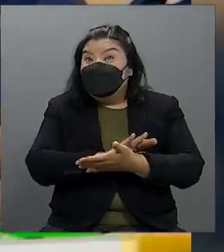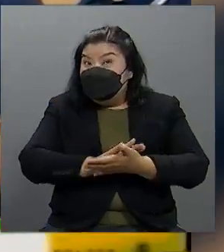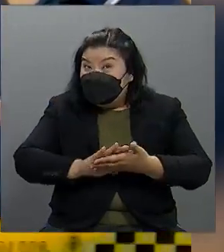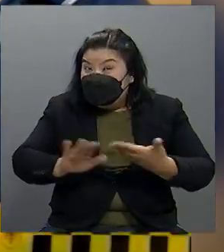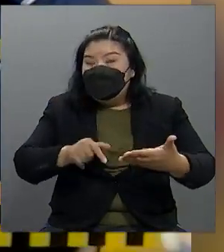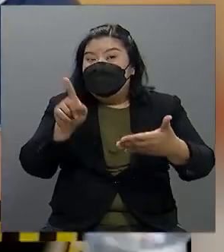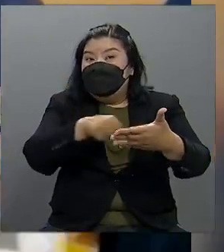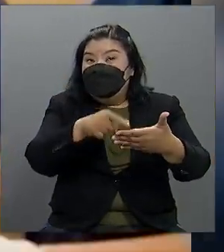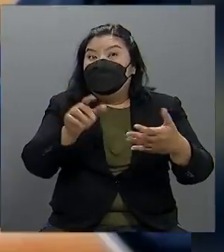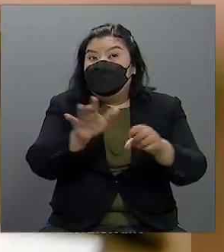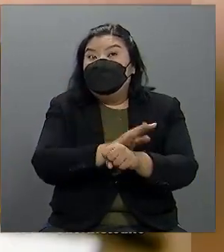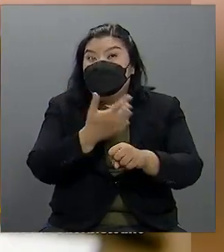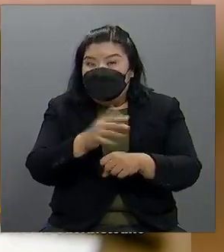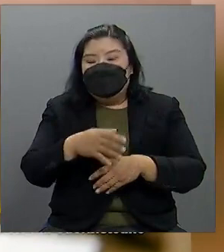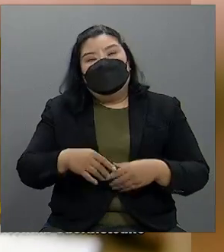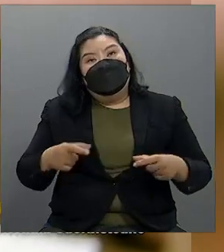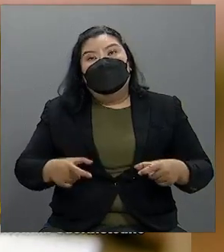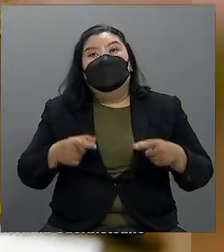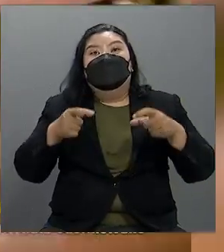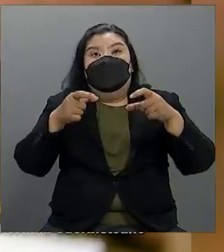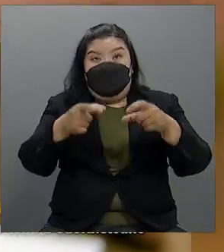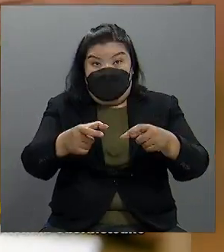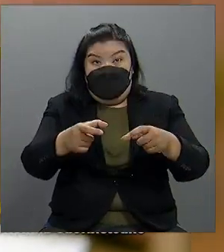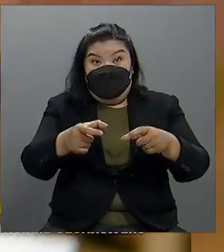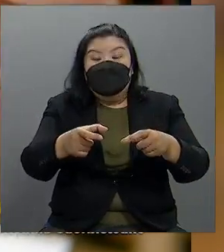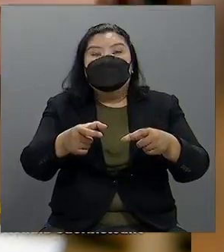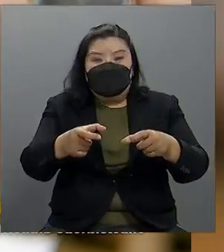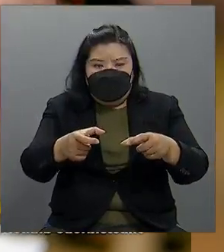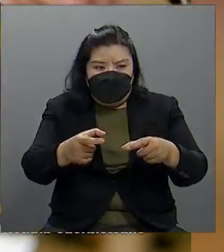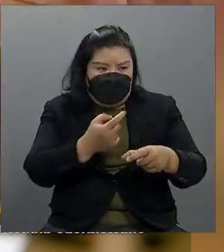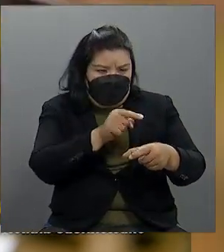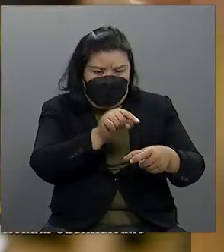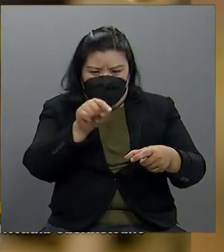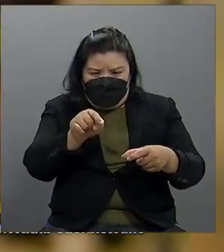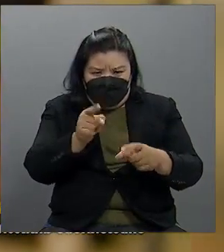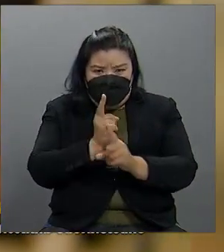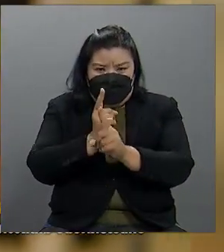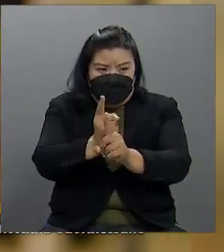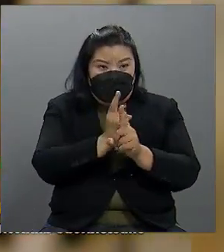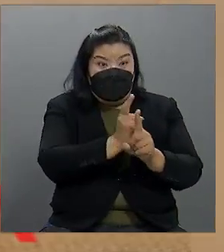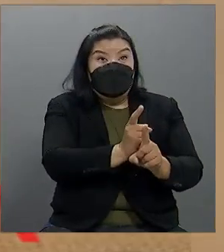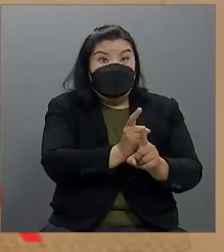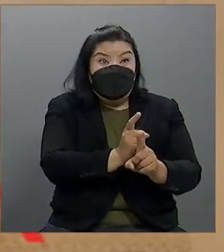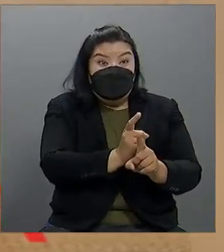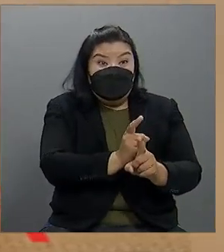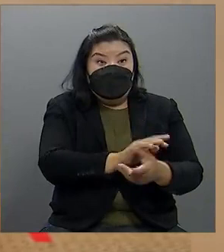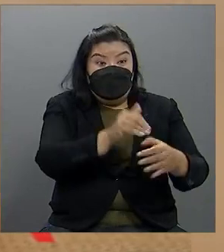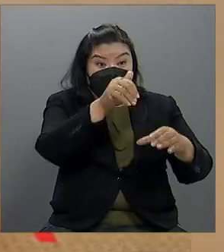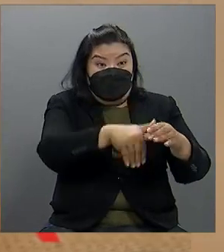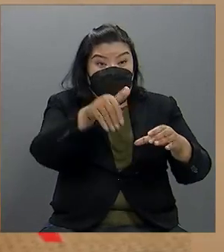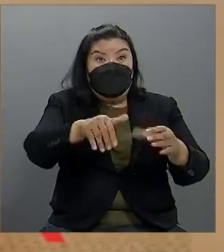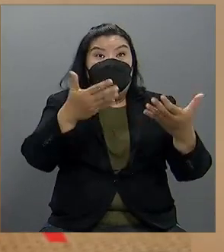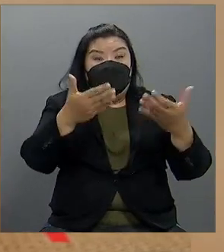ำบัตรมาหย่อนลงกล่องรับบัตรตามประเภทให้ถูกต้องและก่อนออกจากหน่วยเลือกตั้งก็อย่าลืมล้างมือด้วยเจลแอลกอฮอล์อีกครั้งหนึ่งนะ